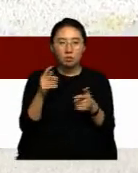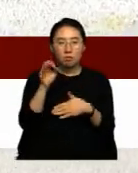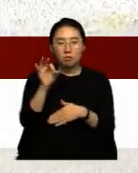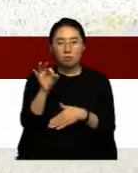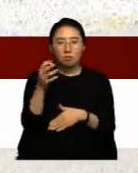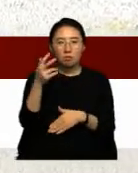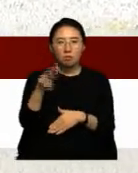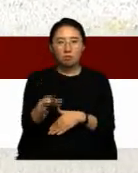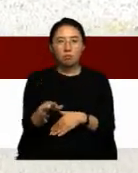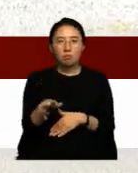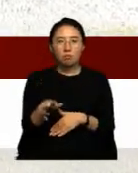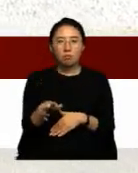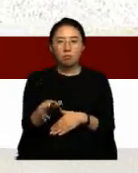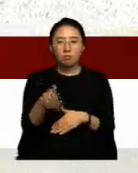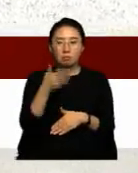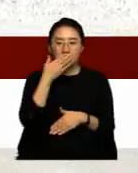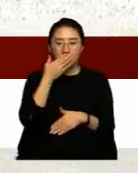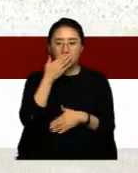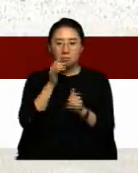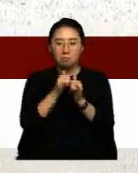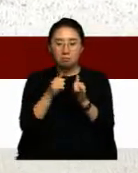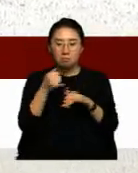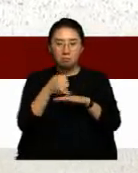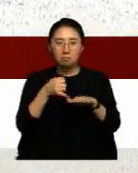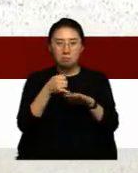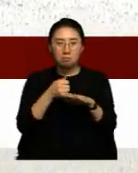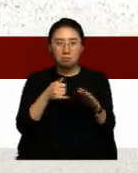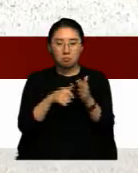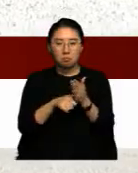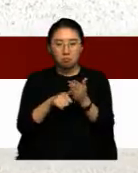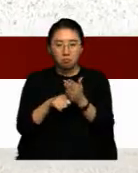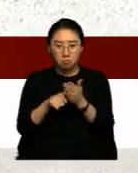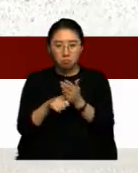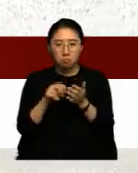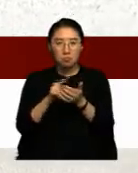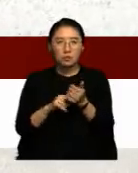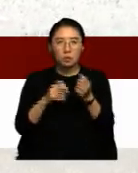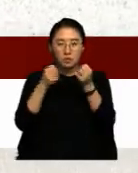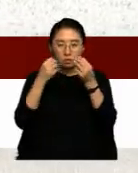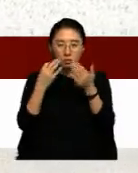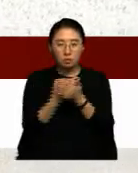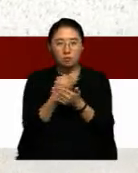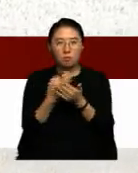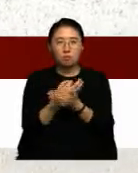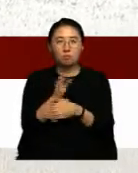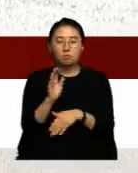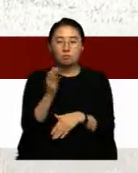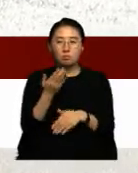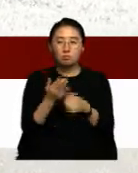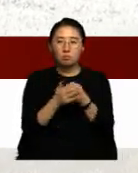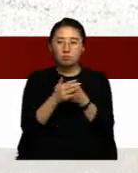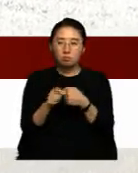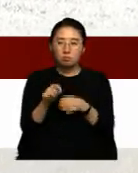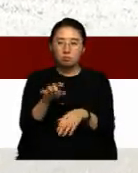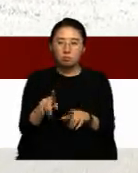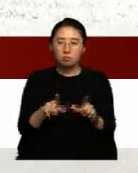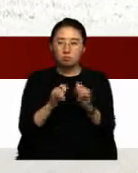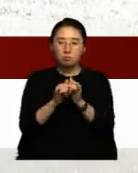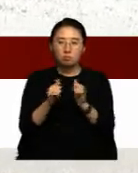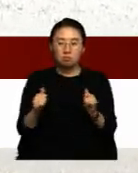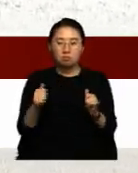금액이긴 하지만요. 식구들 먹이려고 텃밭에서 키운 작물을 가지고 새로운 수확으로 다가오다 보니까 이곳